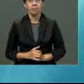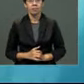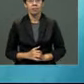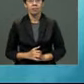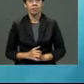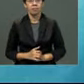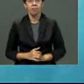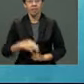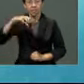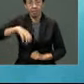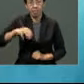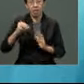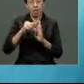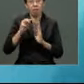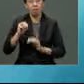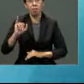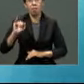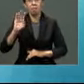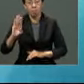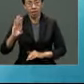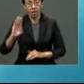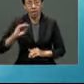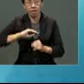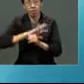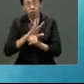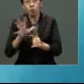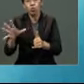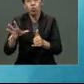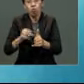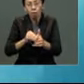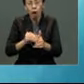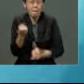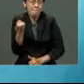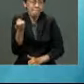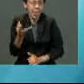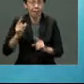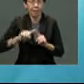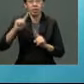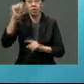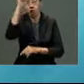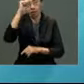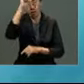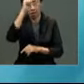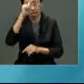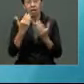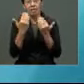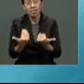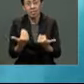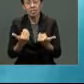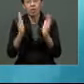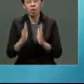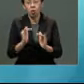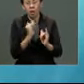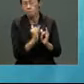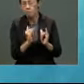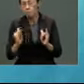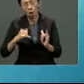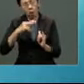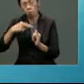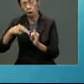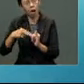ที่เมืองมุมไบเนี่ยของอินเดียมีผู้ติดเชื้อโควิด-19 มากที่สุดของประเทศกำลังจะรองรับผู้ป่วยไ